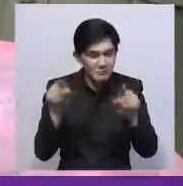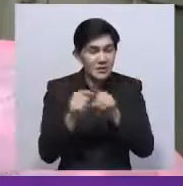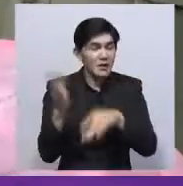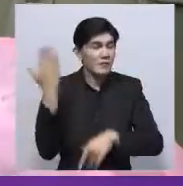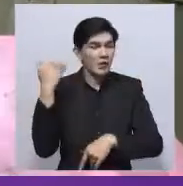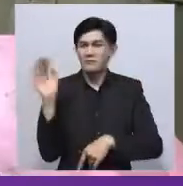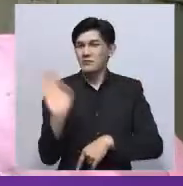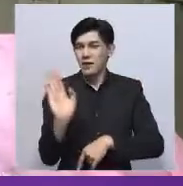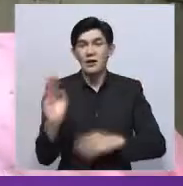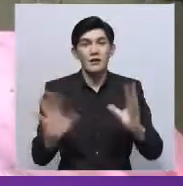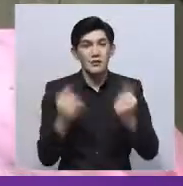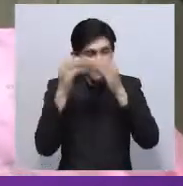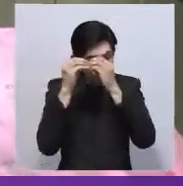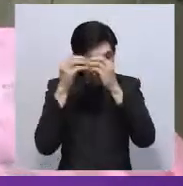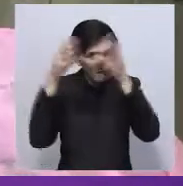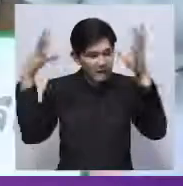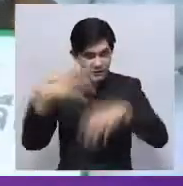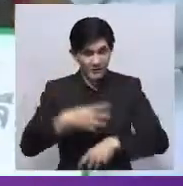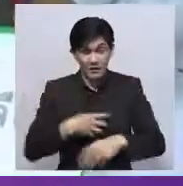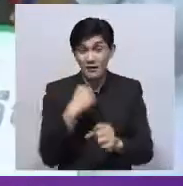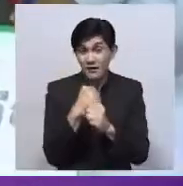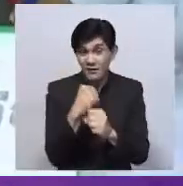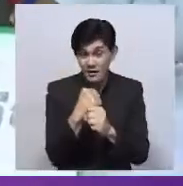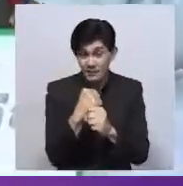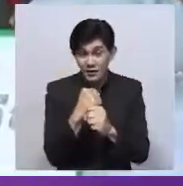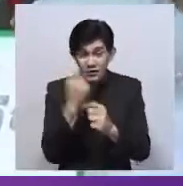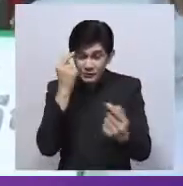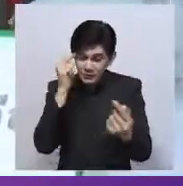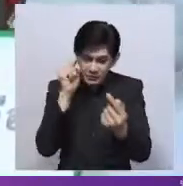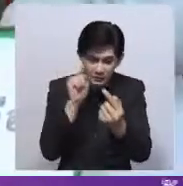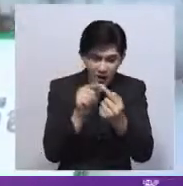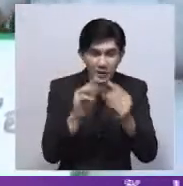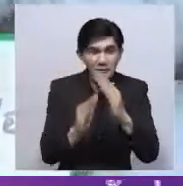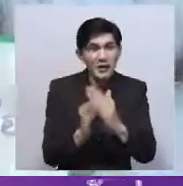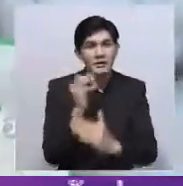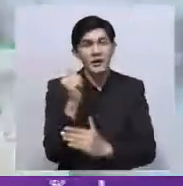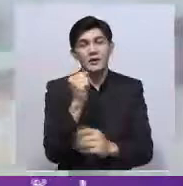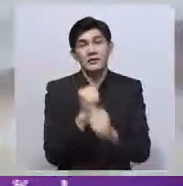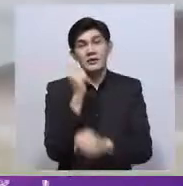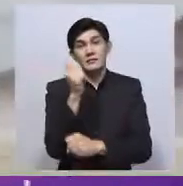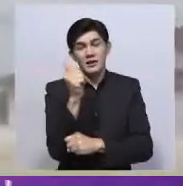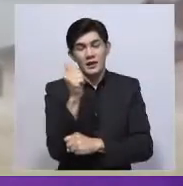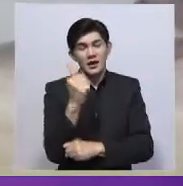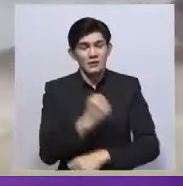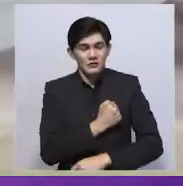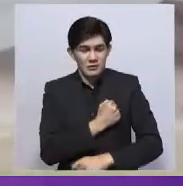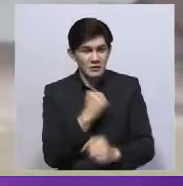ในวันวานความฝันที่ใจของเราต้องการต้องสร้างมันใจให้เป็นเพชร